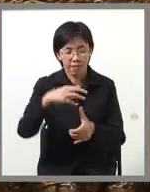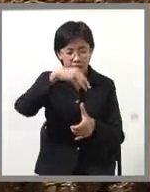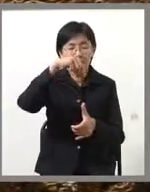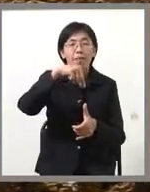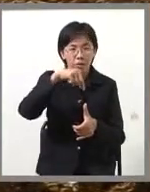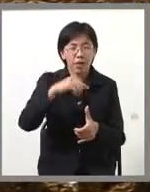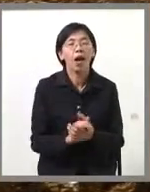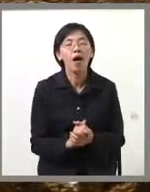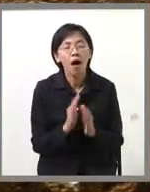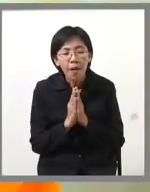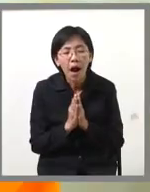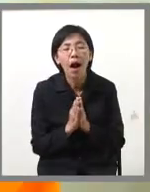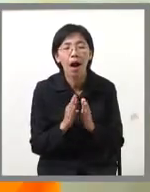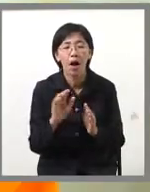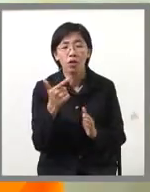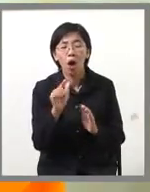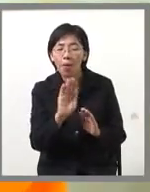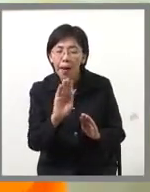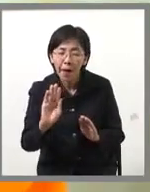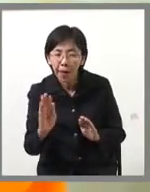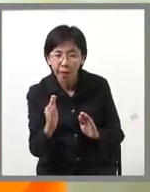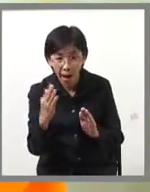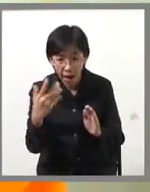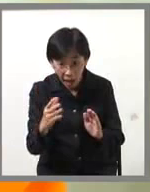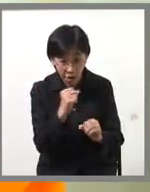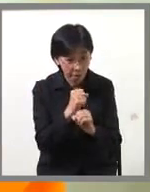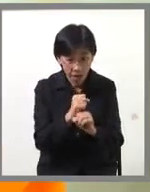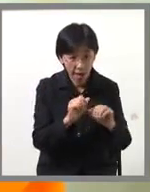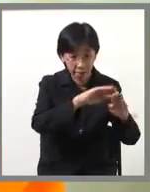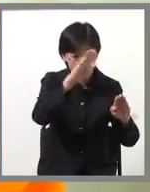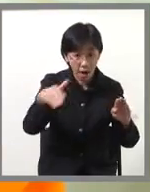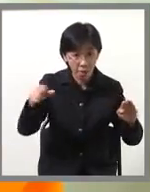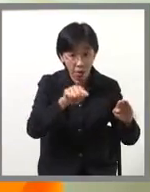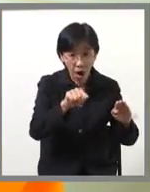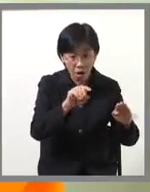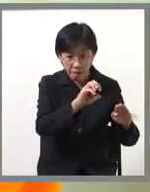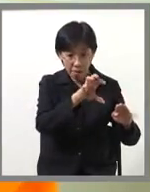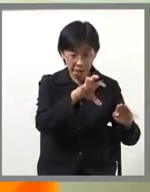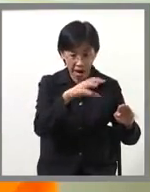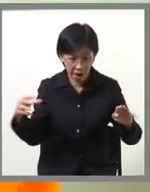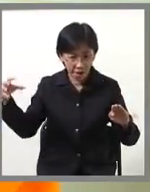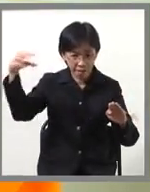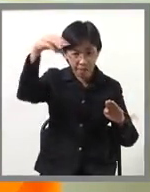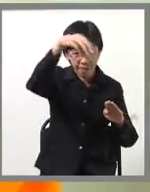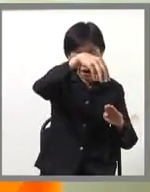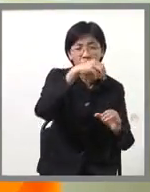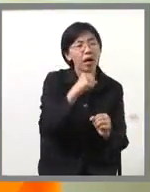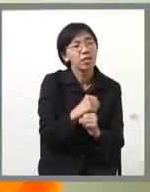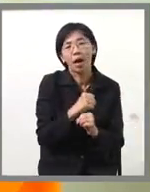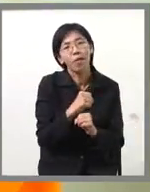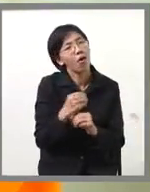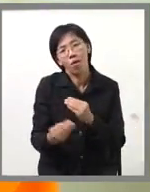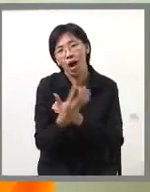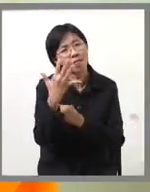าออกมาแล้วก็มาให้ปิดทองกันเมื่อองค์พระเสร็จเราเชิญพระเกศมาลาขึ้นบริสารแล้วโอกาสที่เราจะ